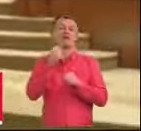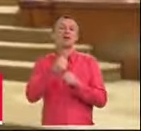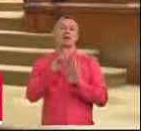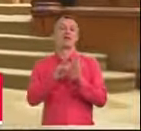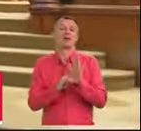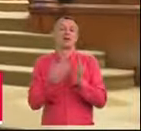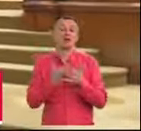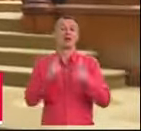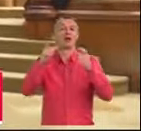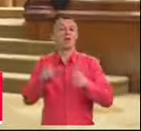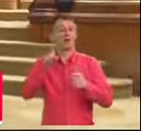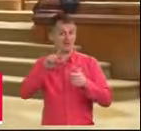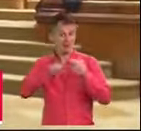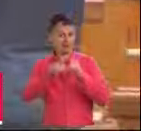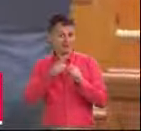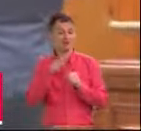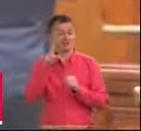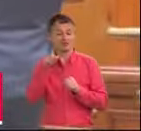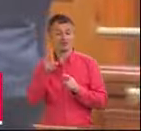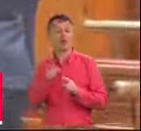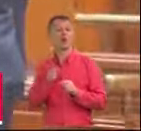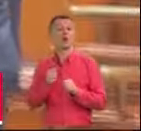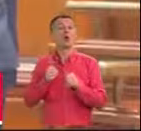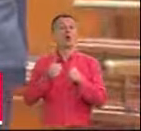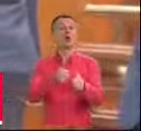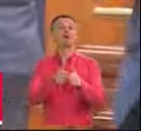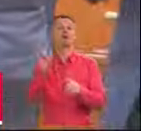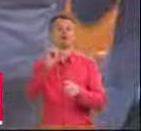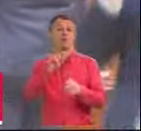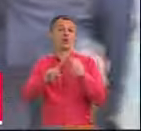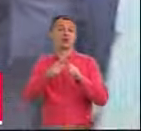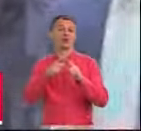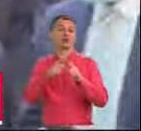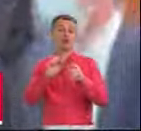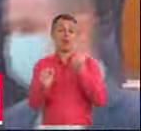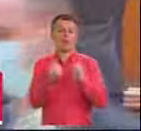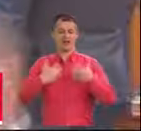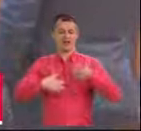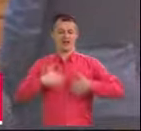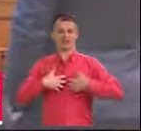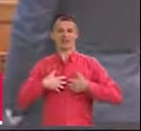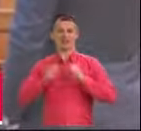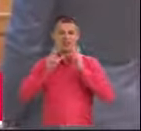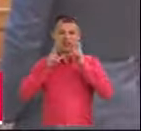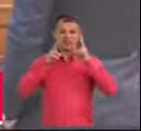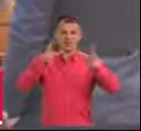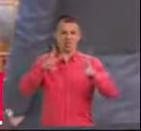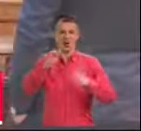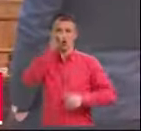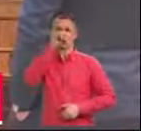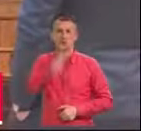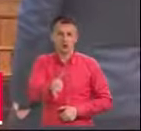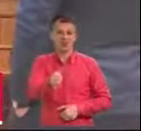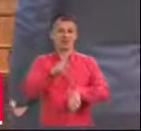Camera Deputaților. Acesta îi vizează pe politicienii care au un comportament agresiv, țipă, înjură sau calomniază în